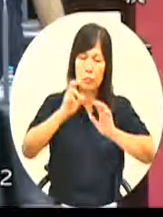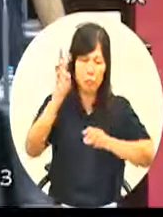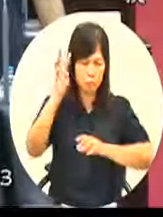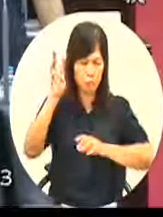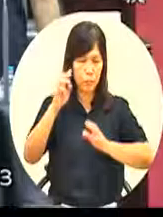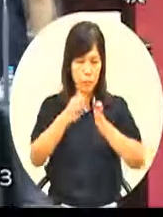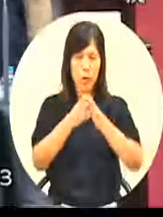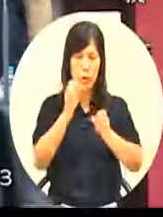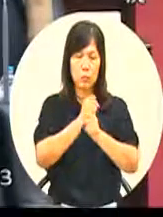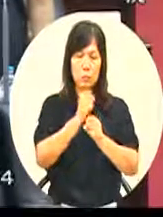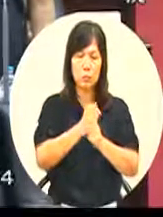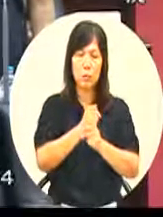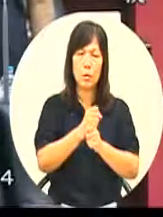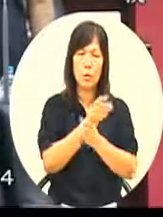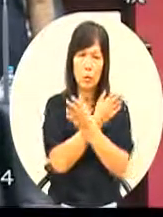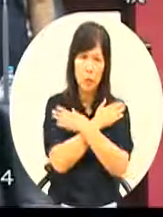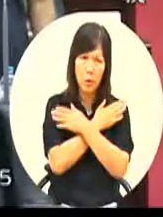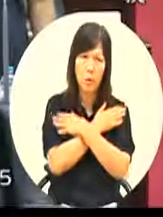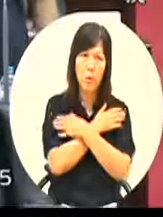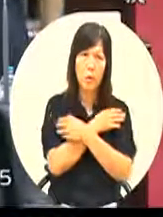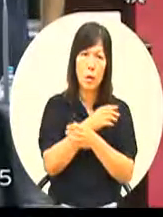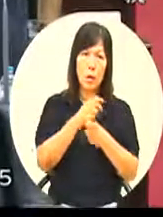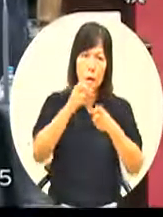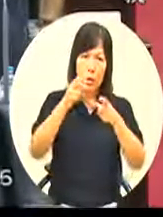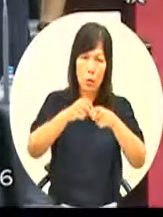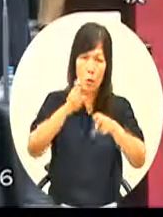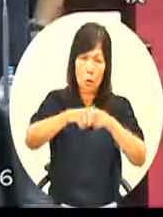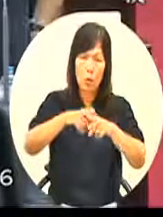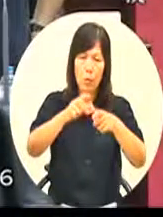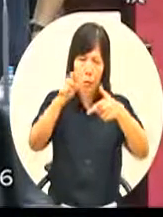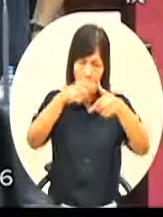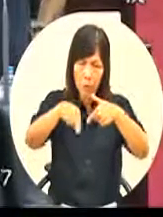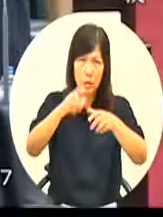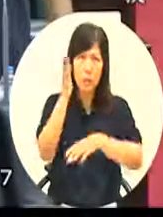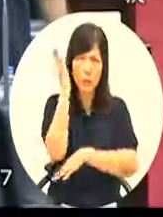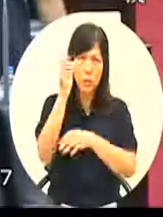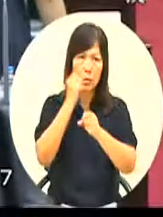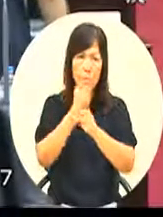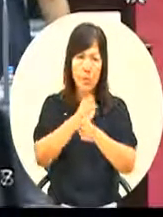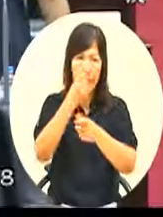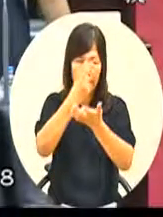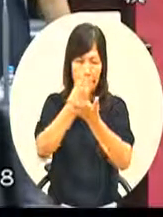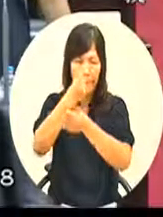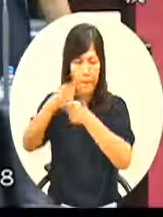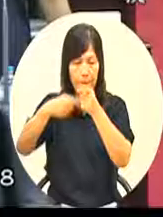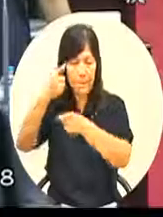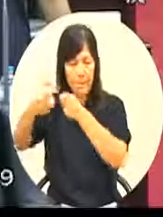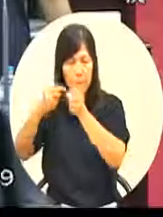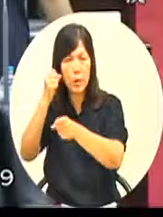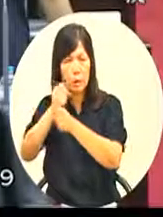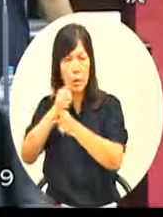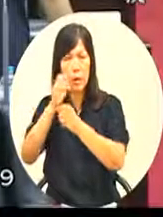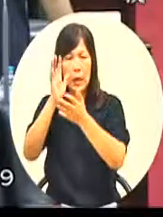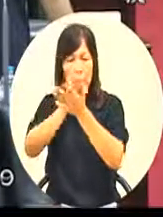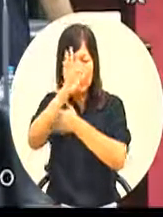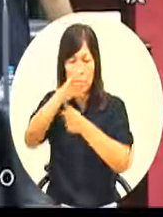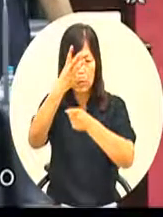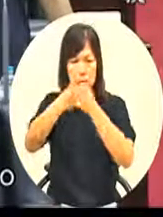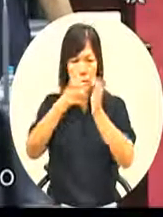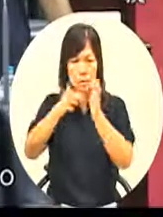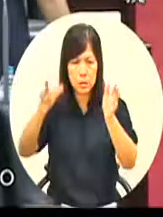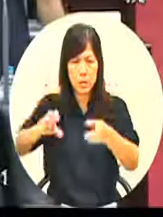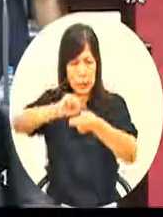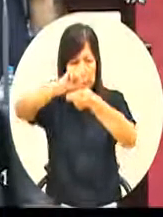谓的幼儿教保公共化的这个政策，他要逐年的实施，在未来的4年内要增加